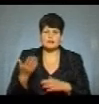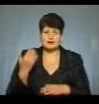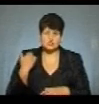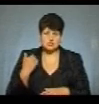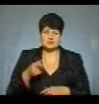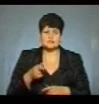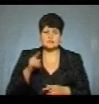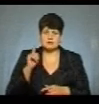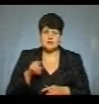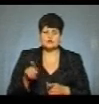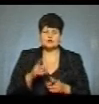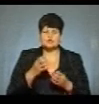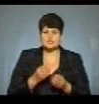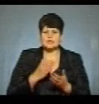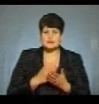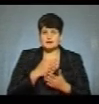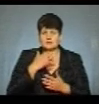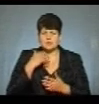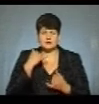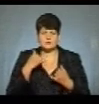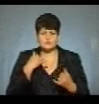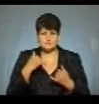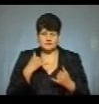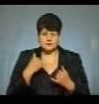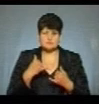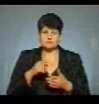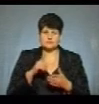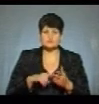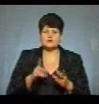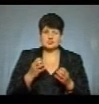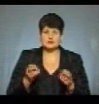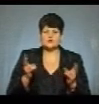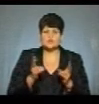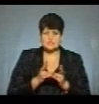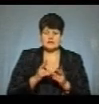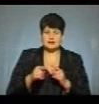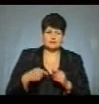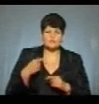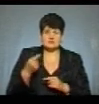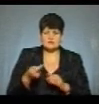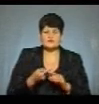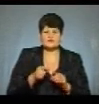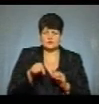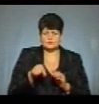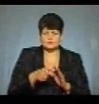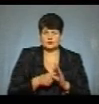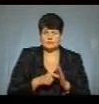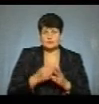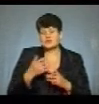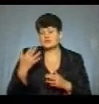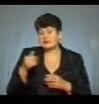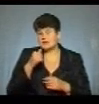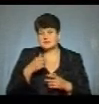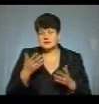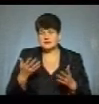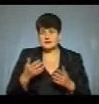І я також знаю, що ще є багато телефонних дзвінків. Сподіваюся, що ми з вами ще зустрінемося в цій студії, можливо, через кілька місяців. Я